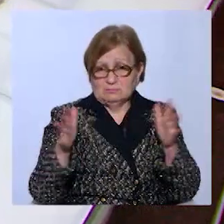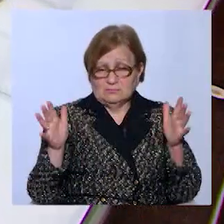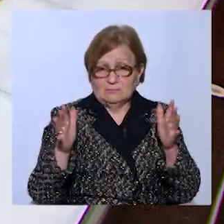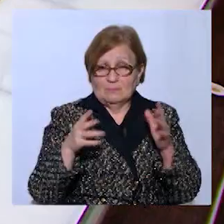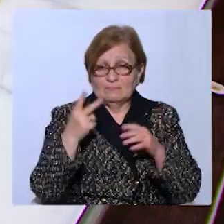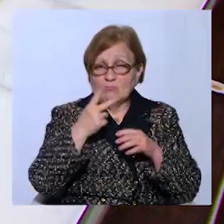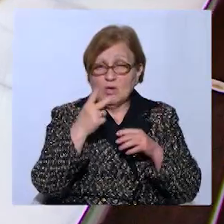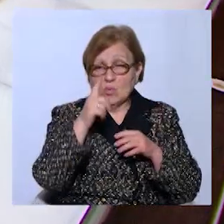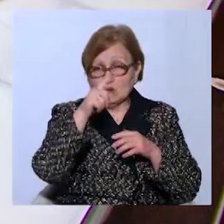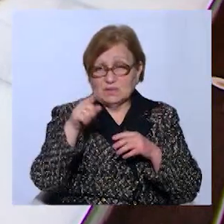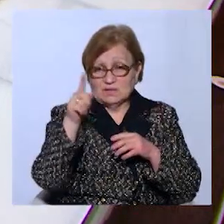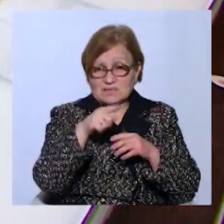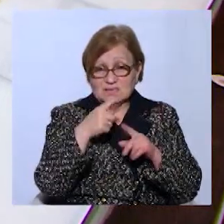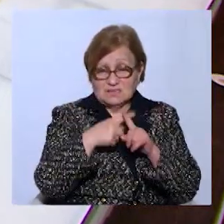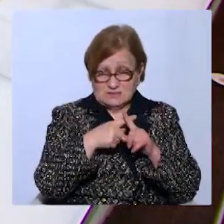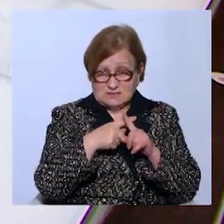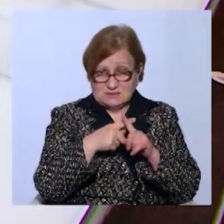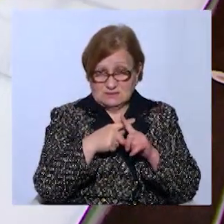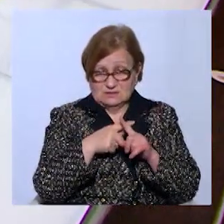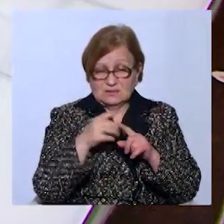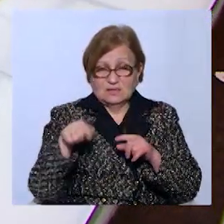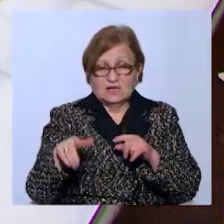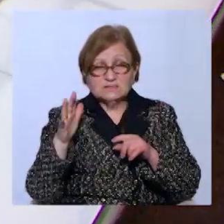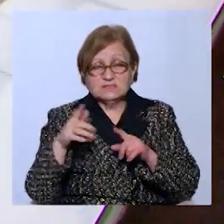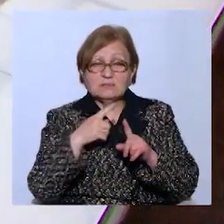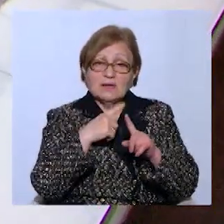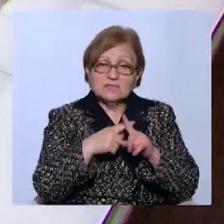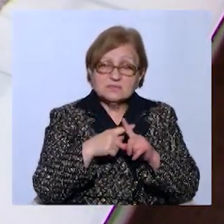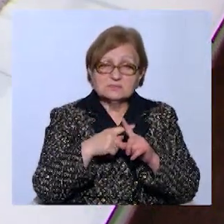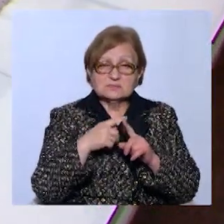თუ არის X-ი, ეს უნდა იყოს X + 8.